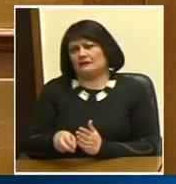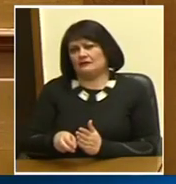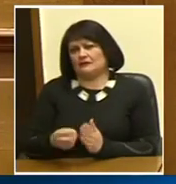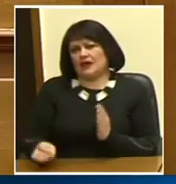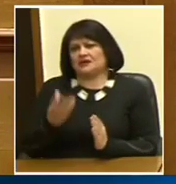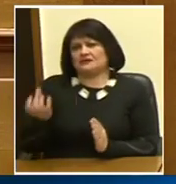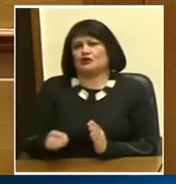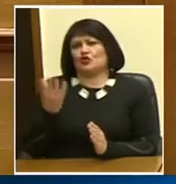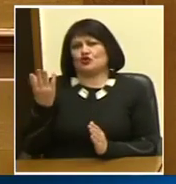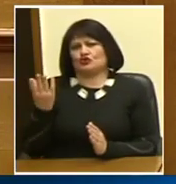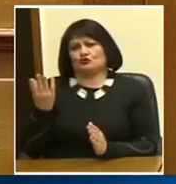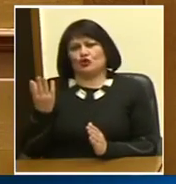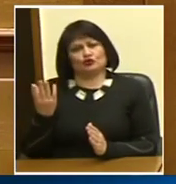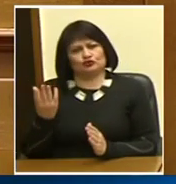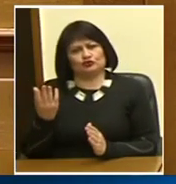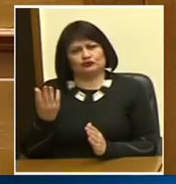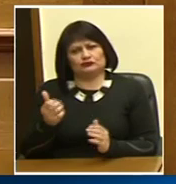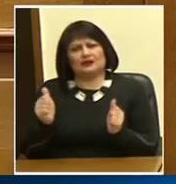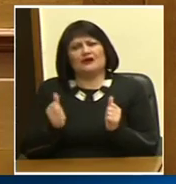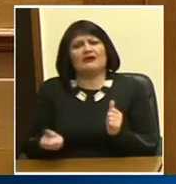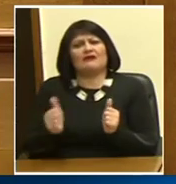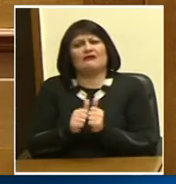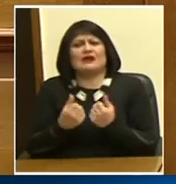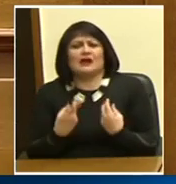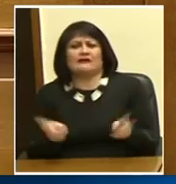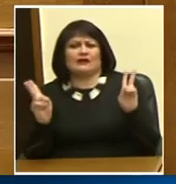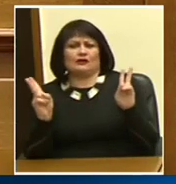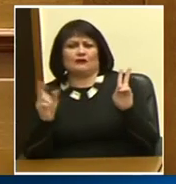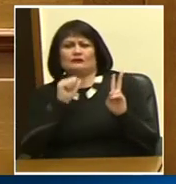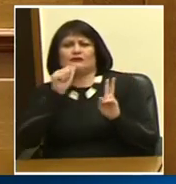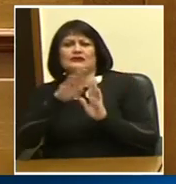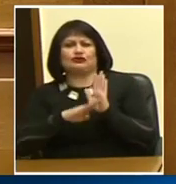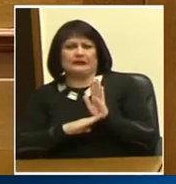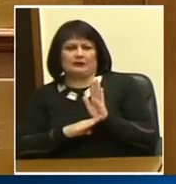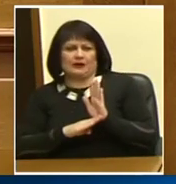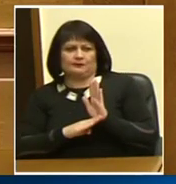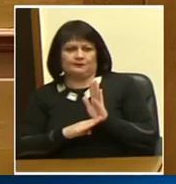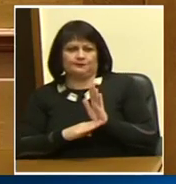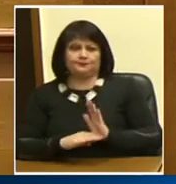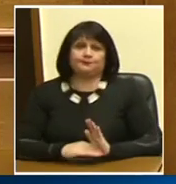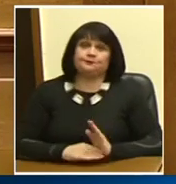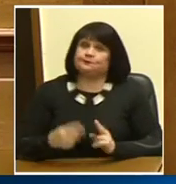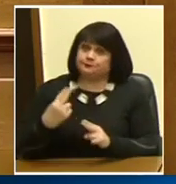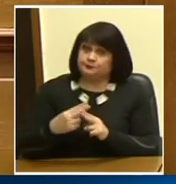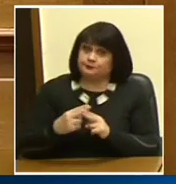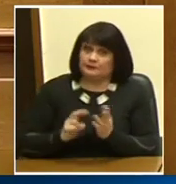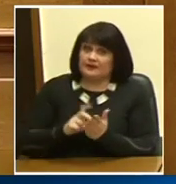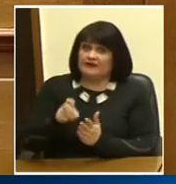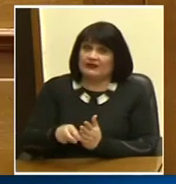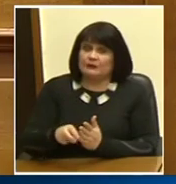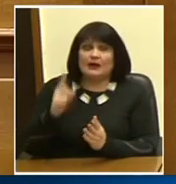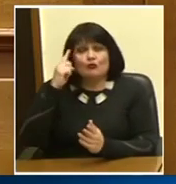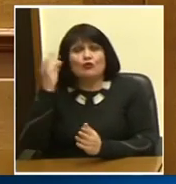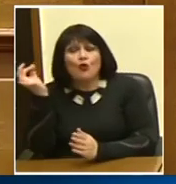εξυγχρονισμό και την φιλελευθερωποίηση του Συντάγματός μας. Ένα σημαντικό βήμα για τον εξορθολογισμό